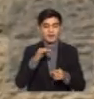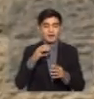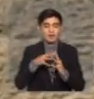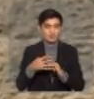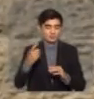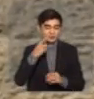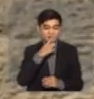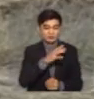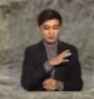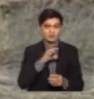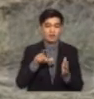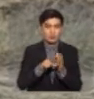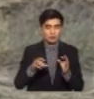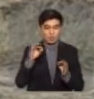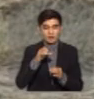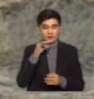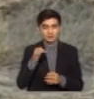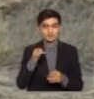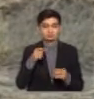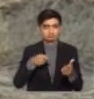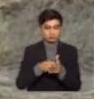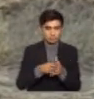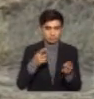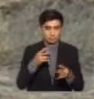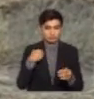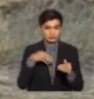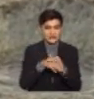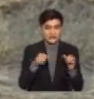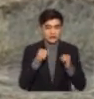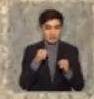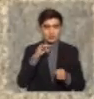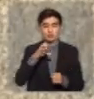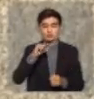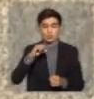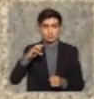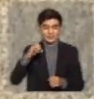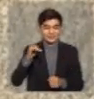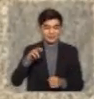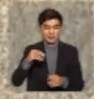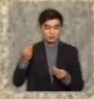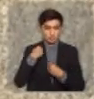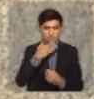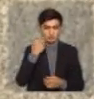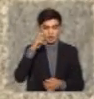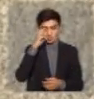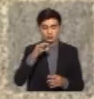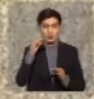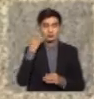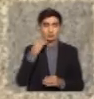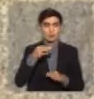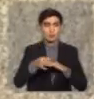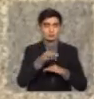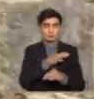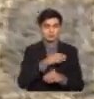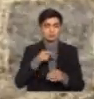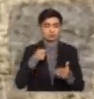налогов им надо запасаться кормами на зиму в то же время они не могут получить субсидии долг по нему государство только по актюбинской области до конца